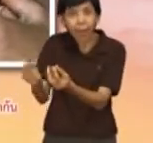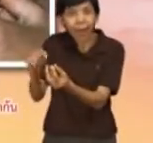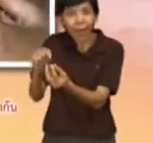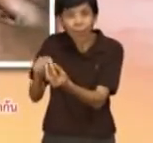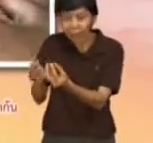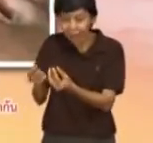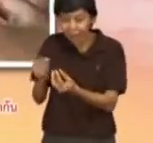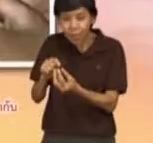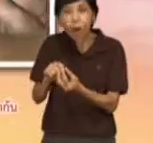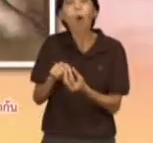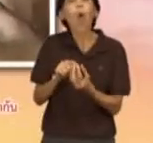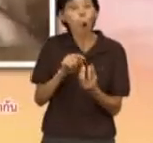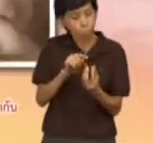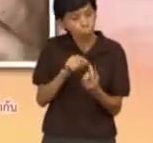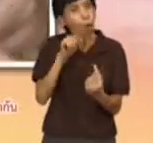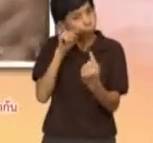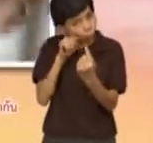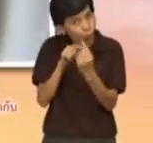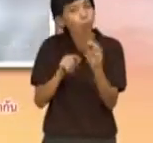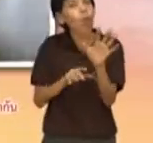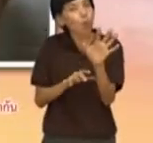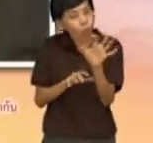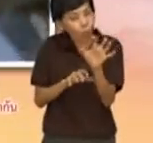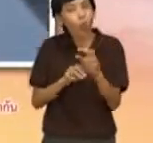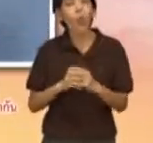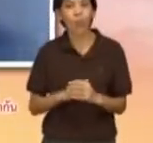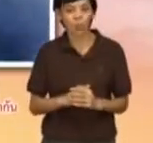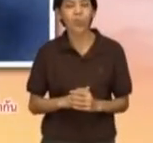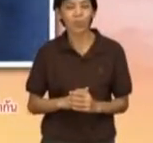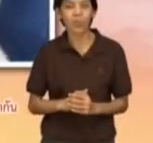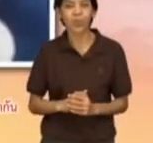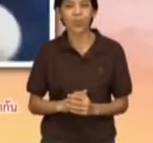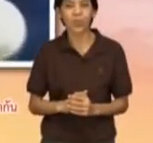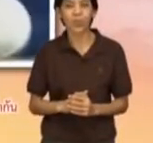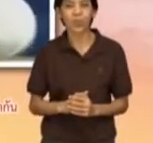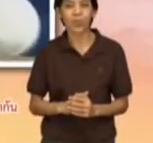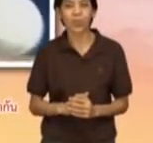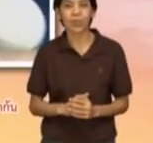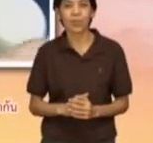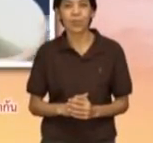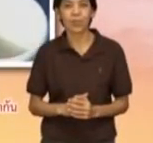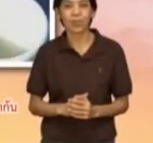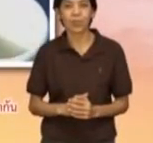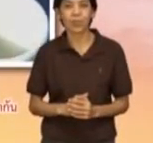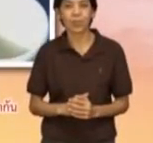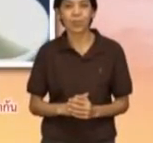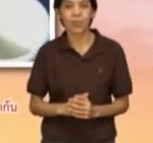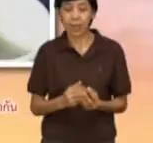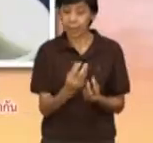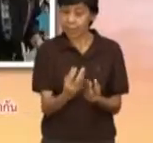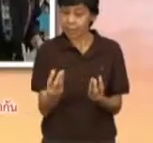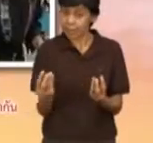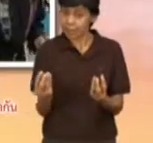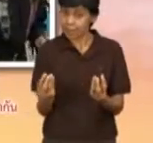ป อ๋อให้รู้ว่าเป็นห่อหมกกุ้ง ใช่เอากุ้งวางแล้วเดี๋ยวเสร็จเราค่อยมาแต่งหน้